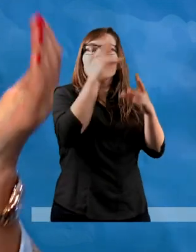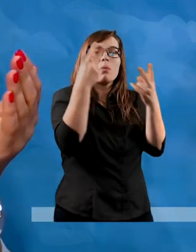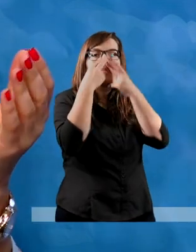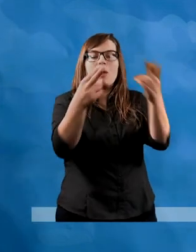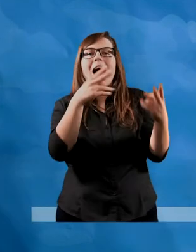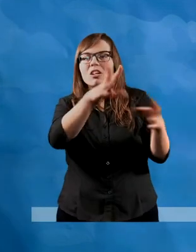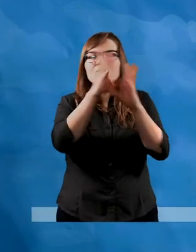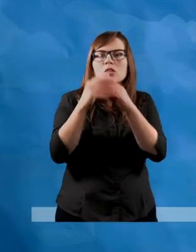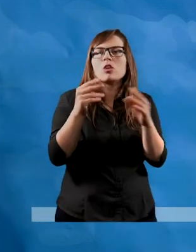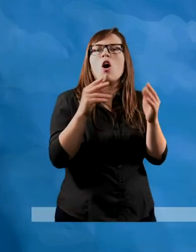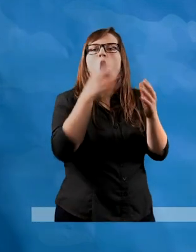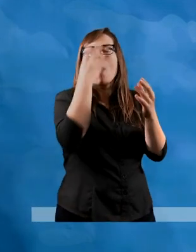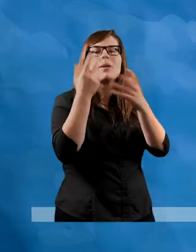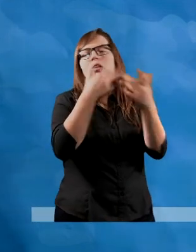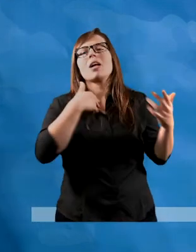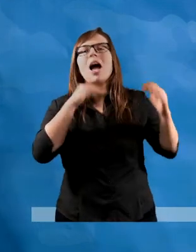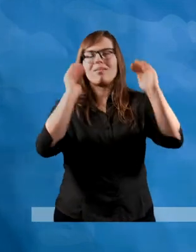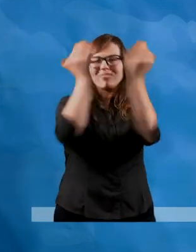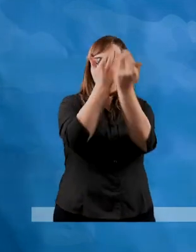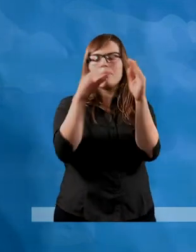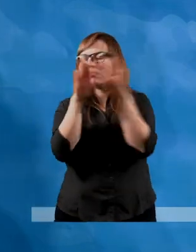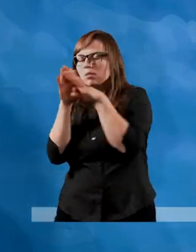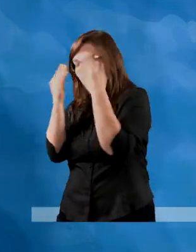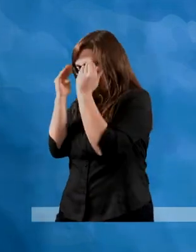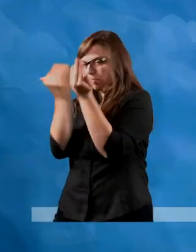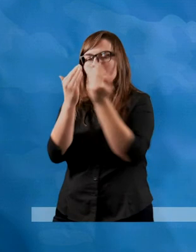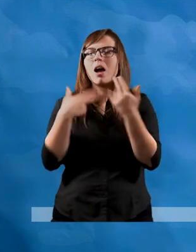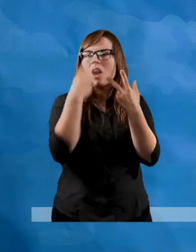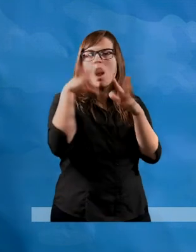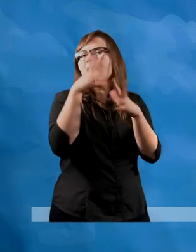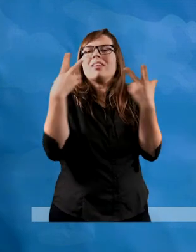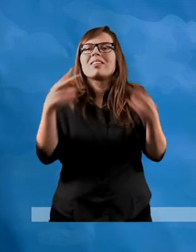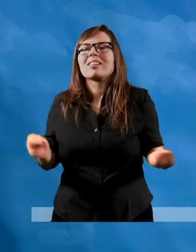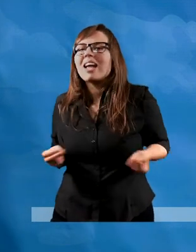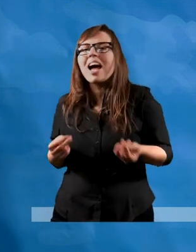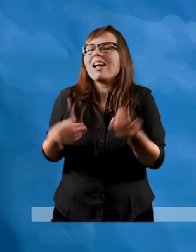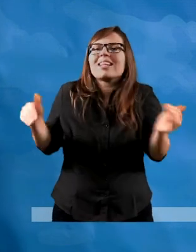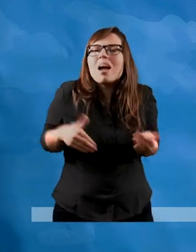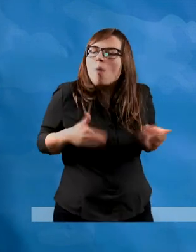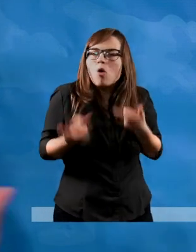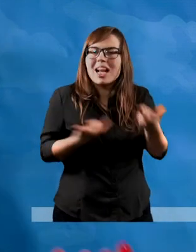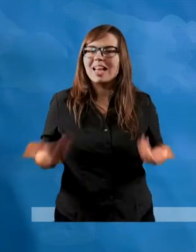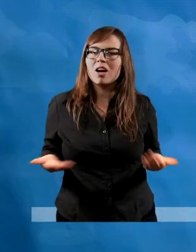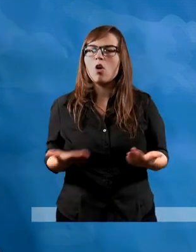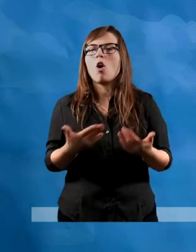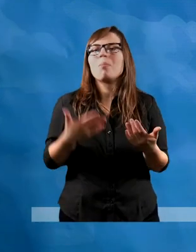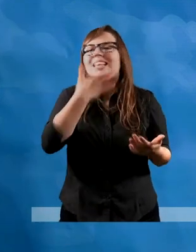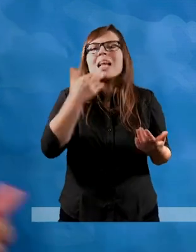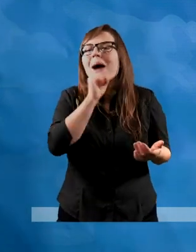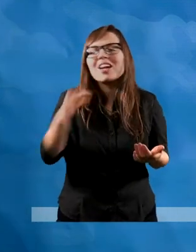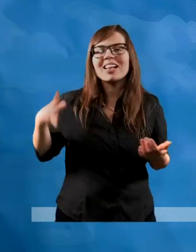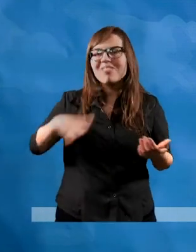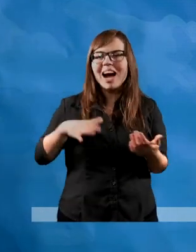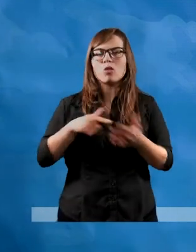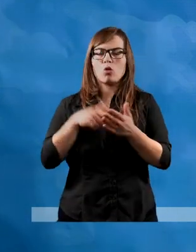którą zamkniemy na cztery spusty, nikt jej nie zobaczy, nawet my sami nie będziemy jej oglądać, bo będzie zamknięta po prostu. Nie ma żadnej